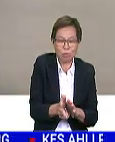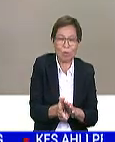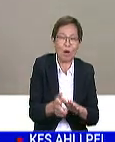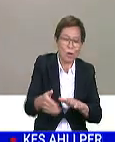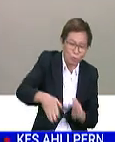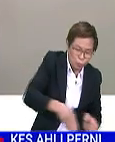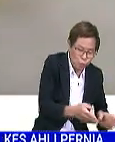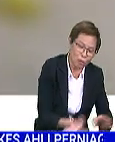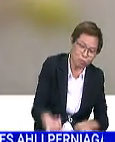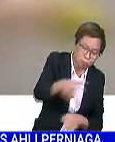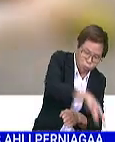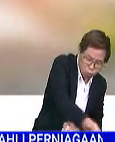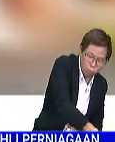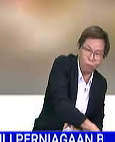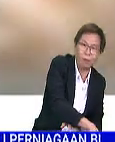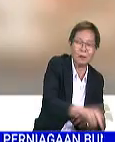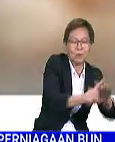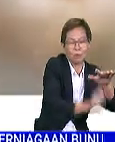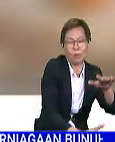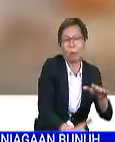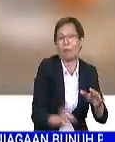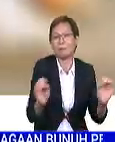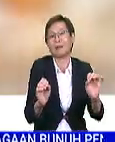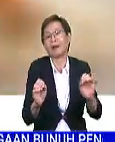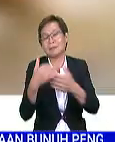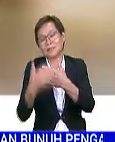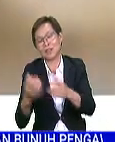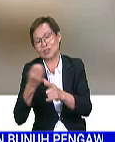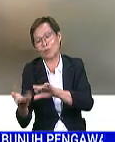sebarang kecederaan atau kemalangan jiwa susulan daripada insiden terbabit.